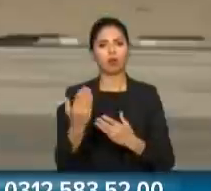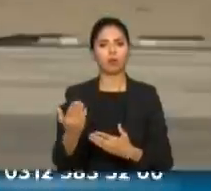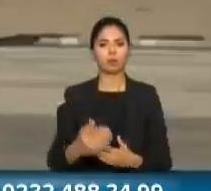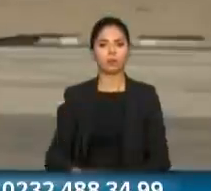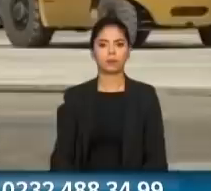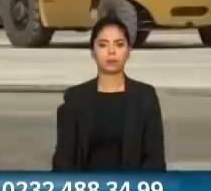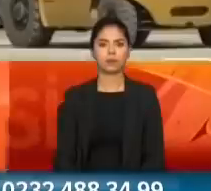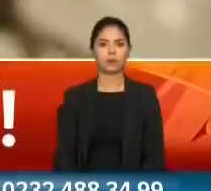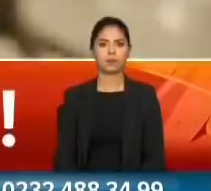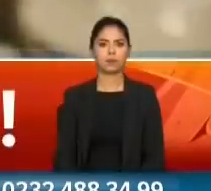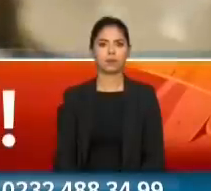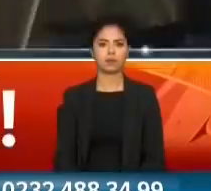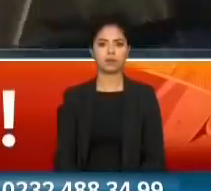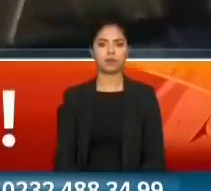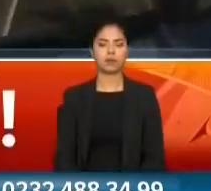ol